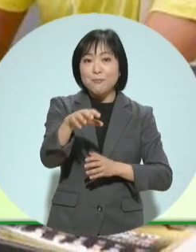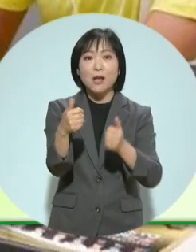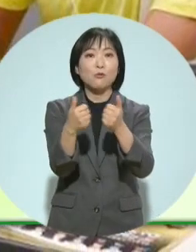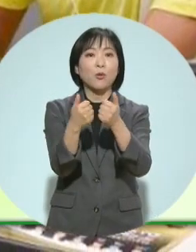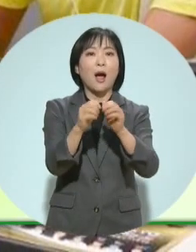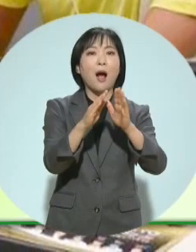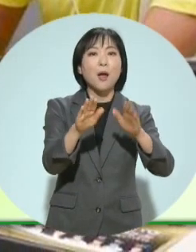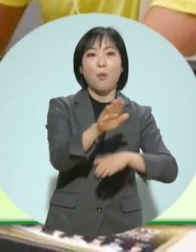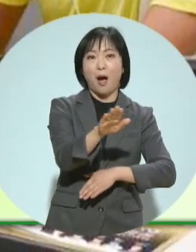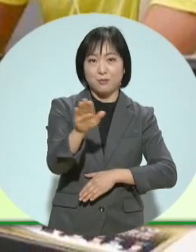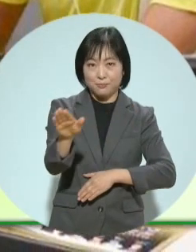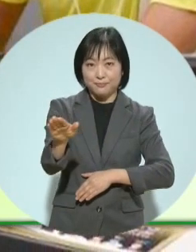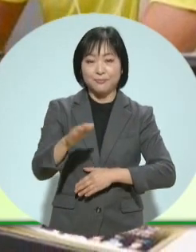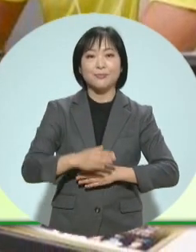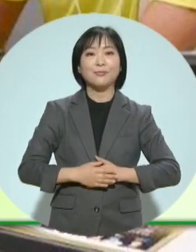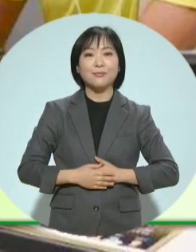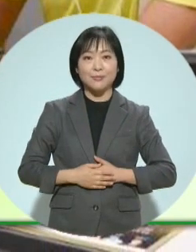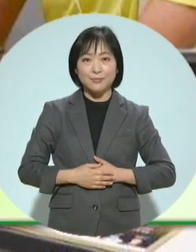会が行われます。